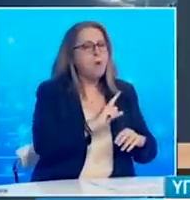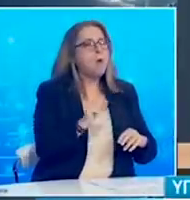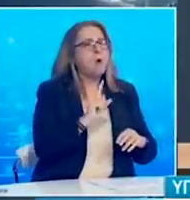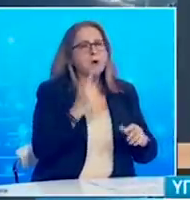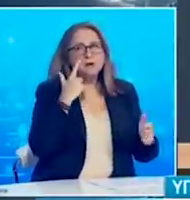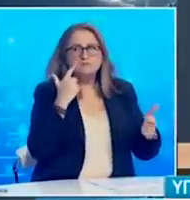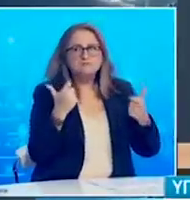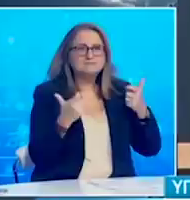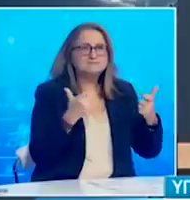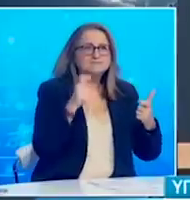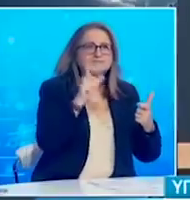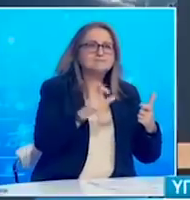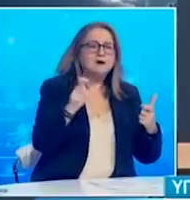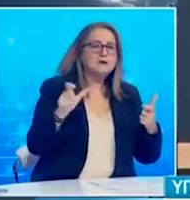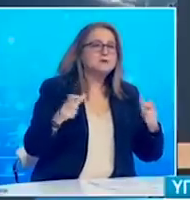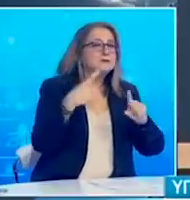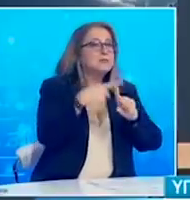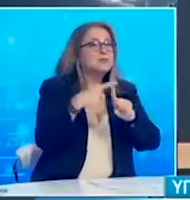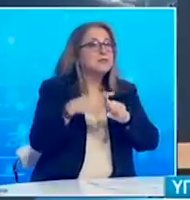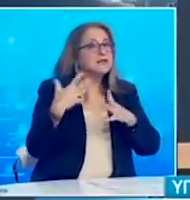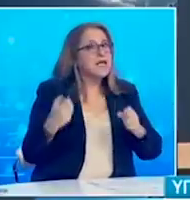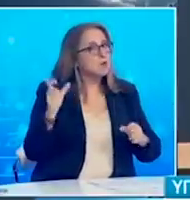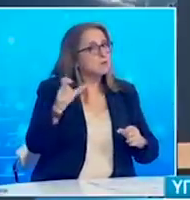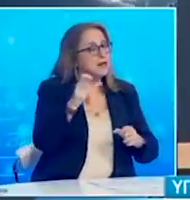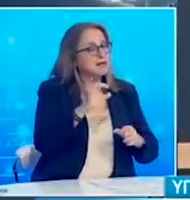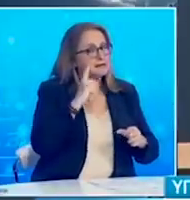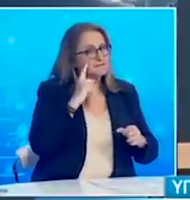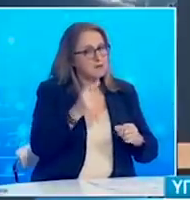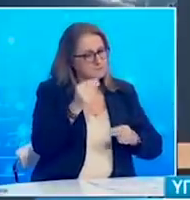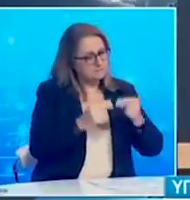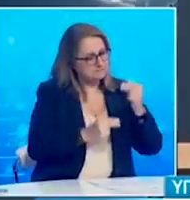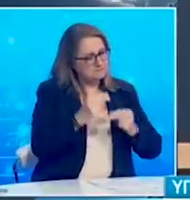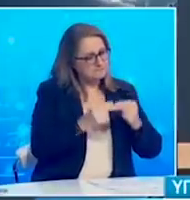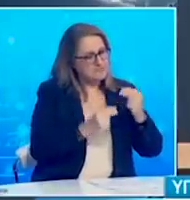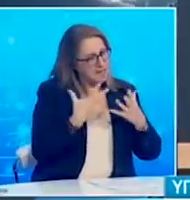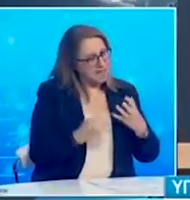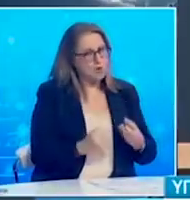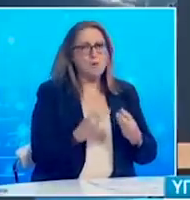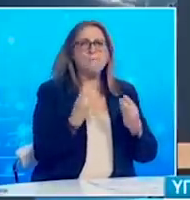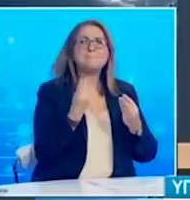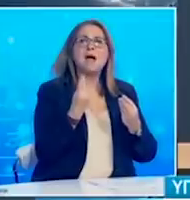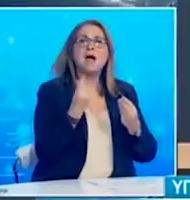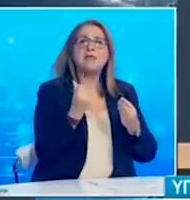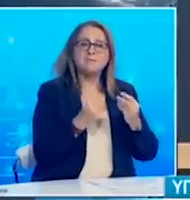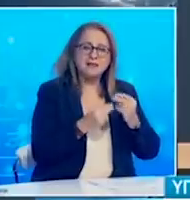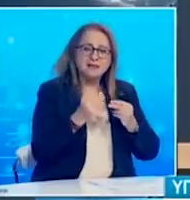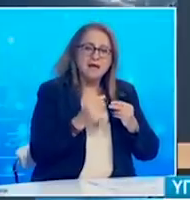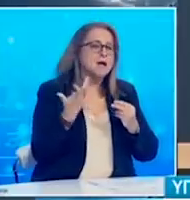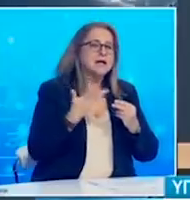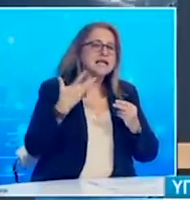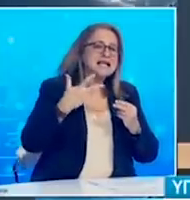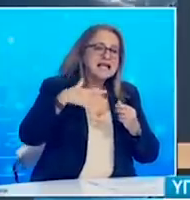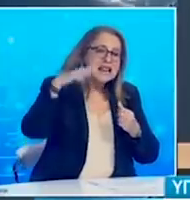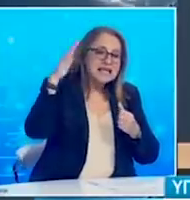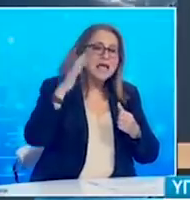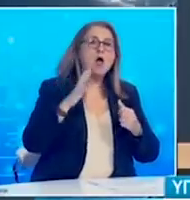περισσότερες πιθανότητες να είναι θετικοί, χωρίς οι ίδιοι βεβαίως να το γνωρίζουν. Ο αλγόριθμος ΕΒΑ αξιολογεί κριτήρια όπως η ηλικία, η χώρα,